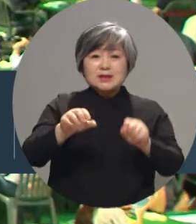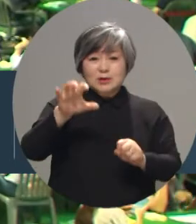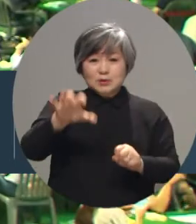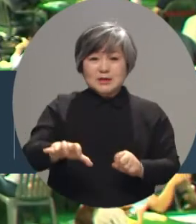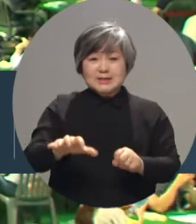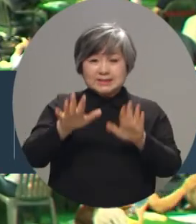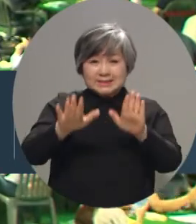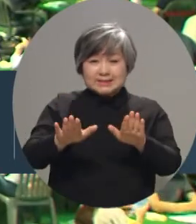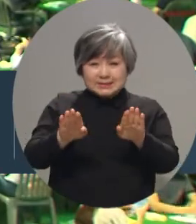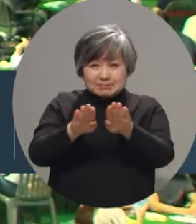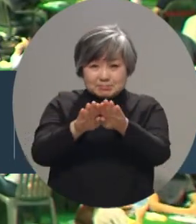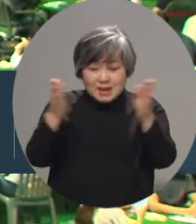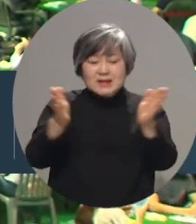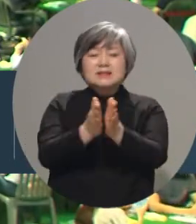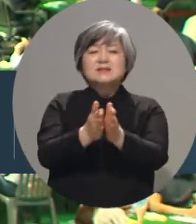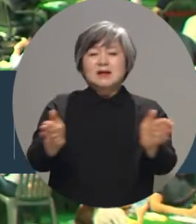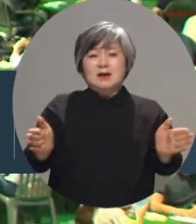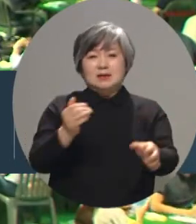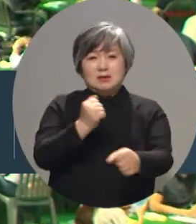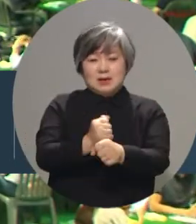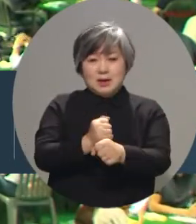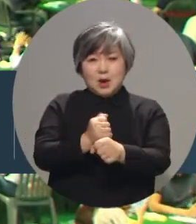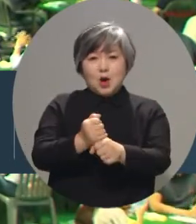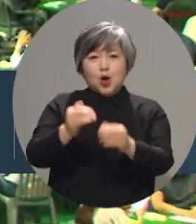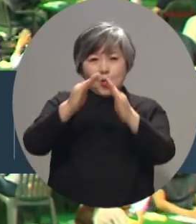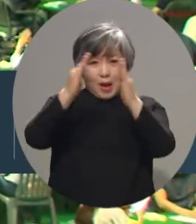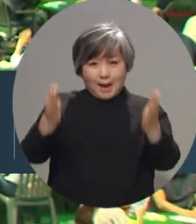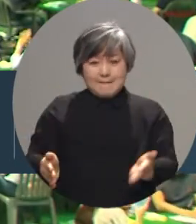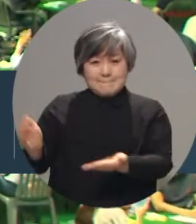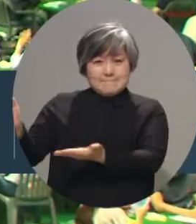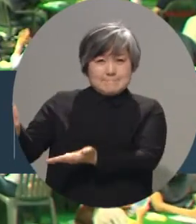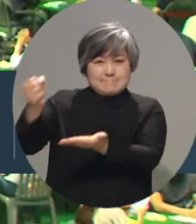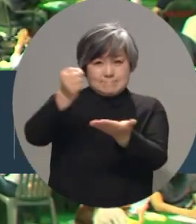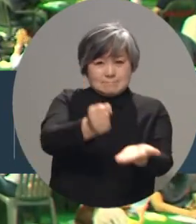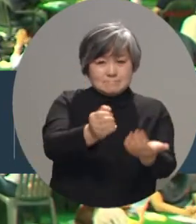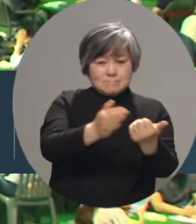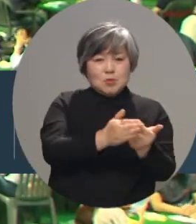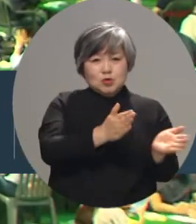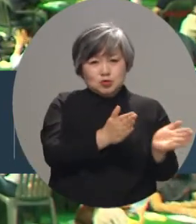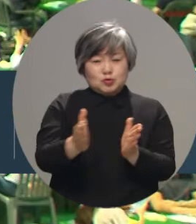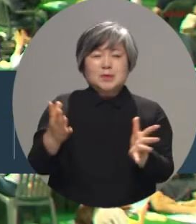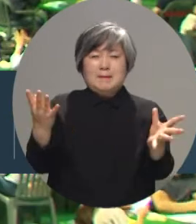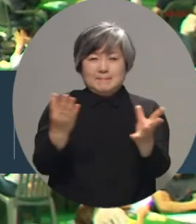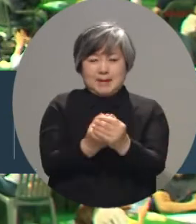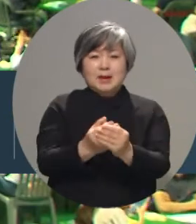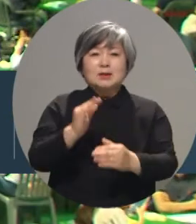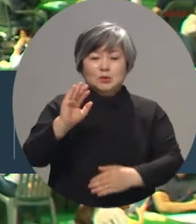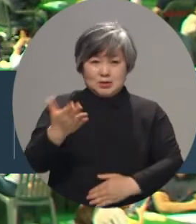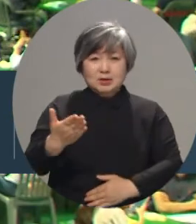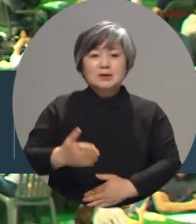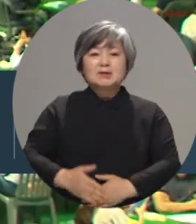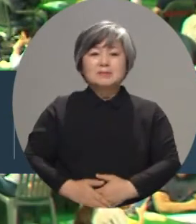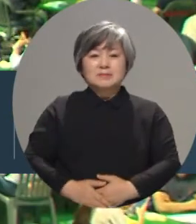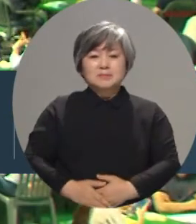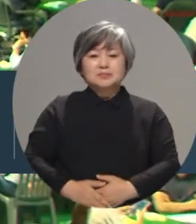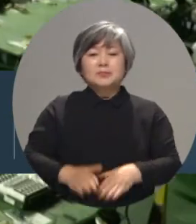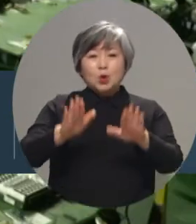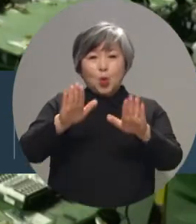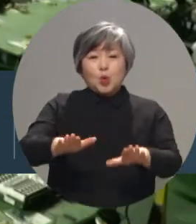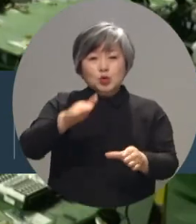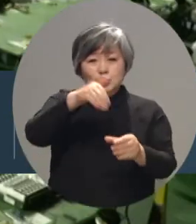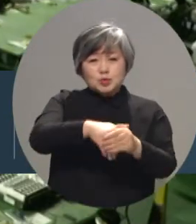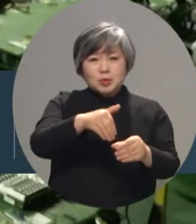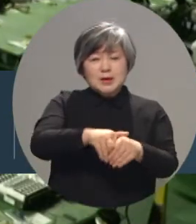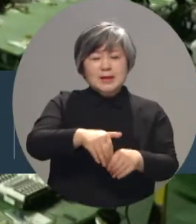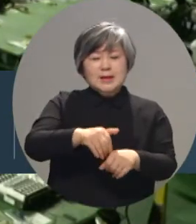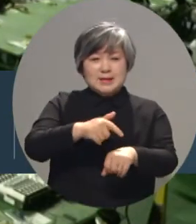막 개표 작업이 시작됐습니다. 투표함을 옮기고 배부하는 준비 단계가 마무리된 모습입니다. 오늘 투표는